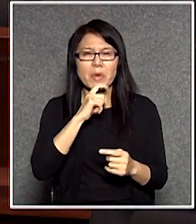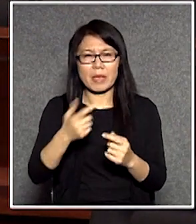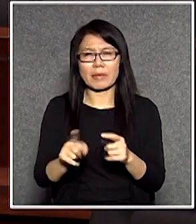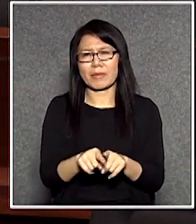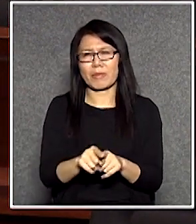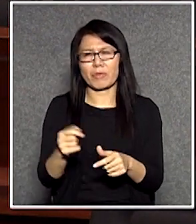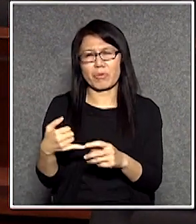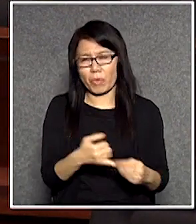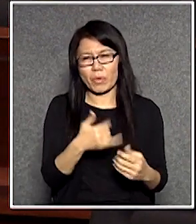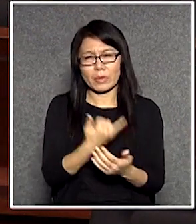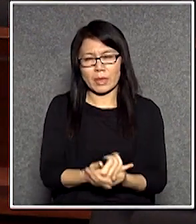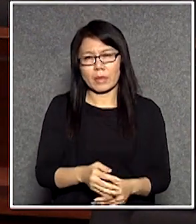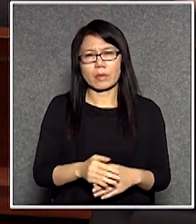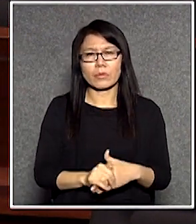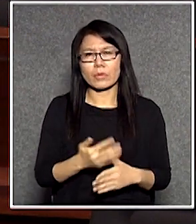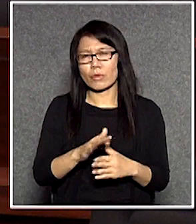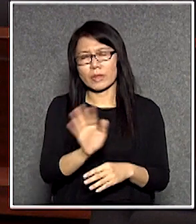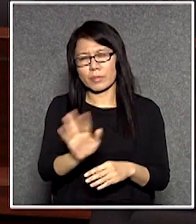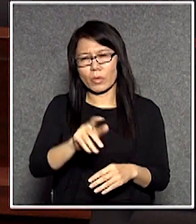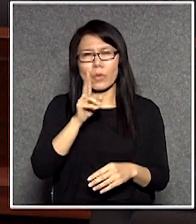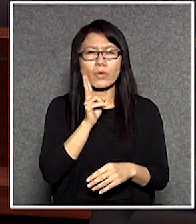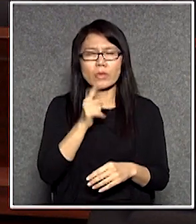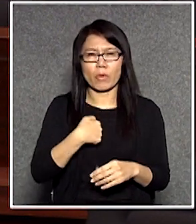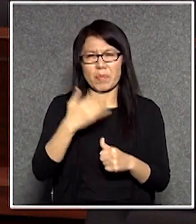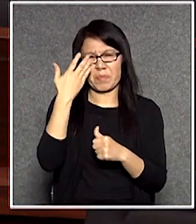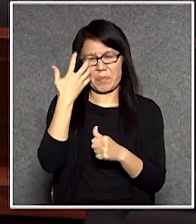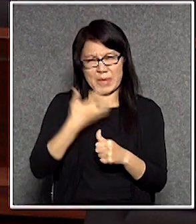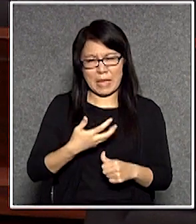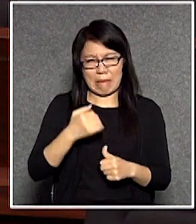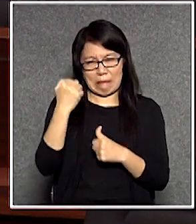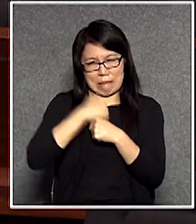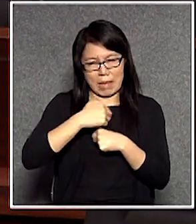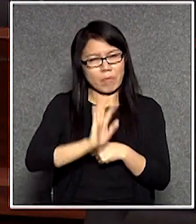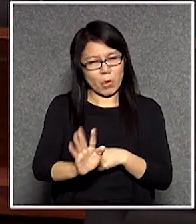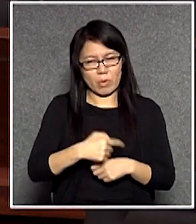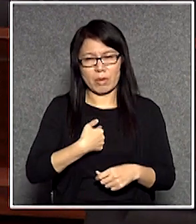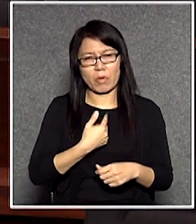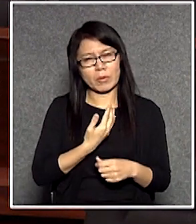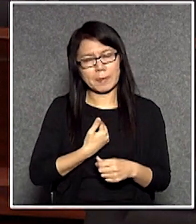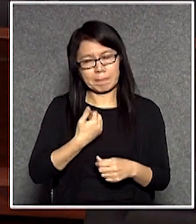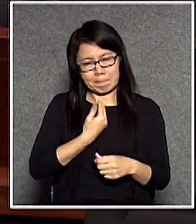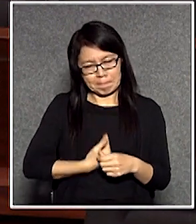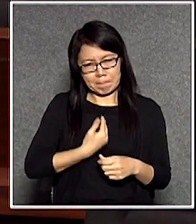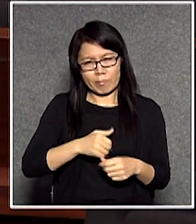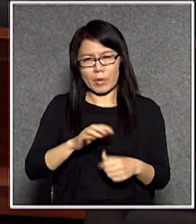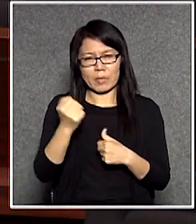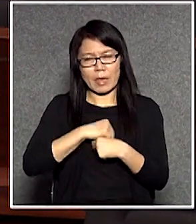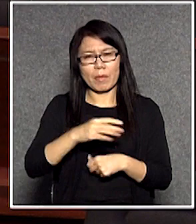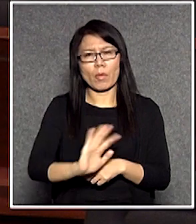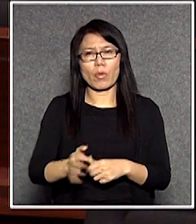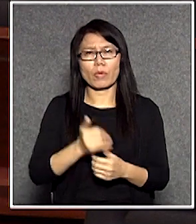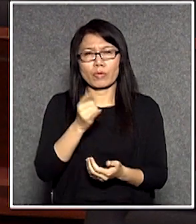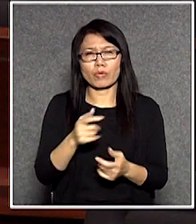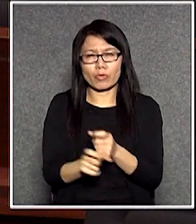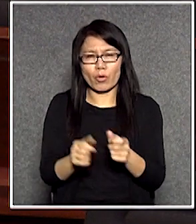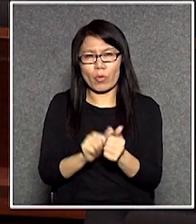你了，所以大家千萬不要好像我這樣被人欺騙，我太老實了，大家千萬不要被人欺騙，啊，我財委會已經送